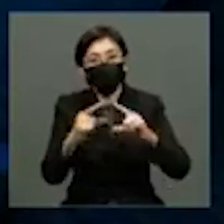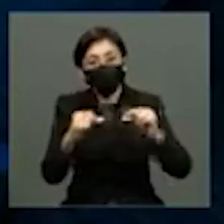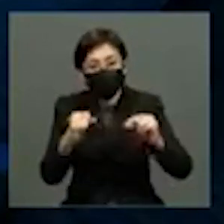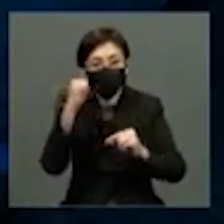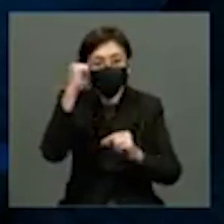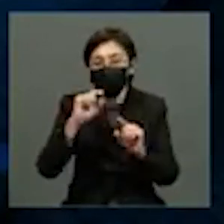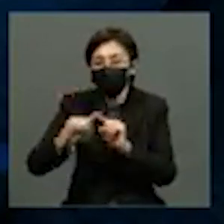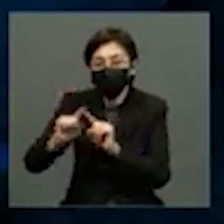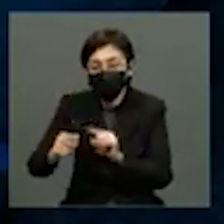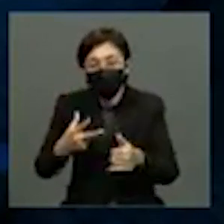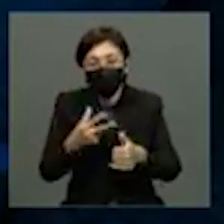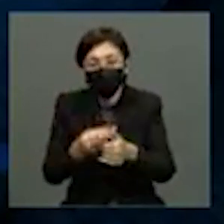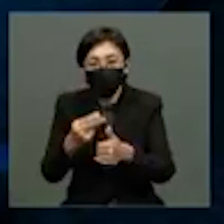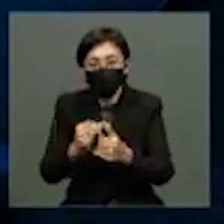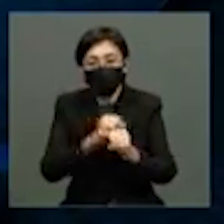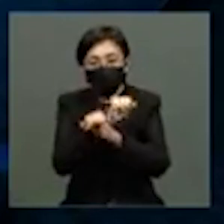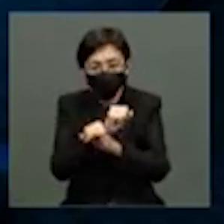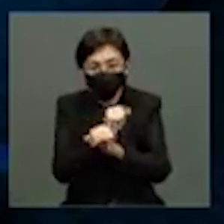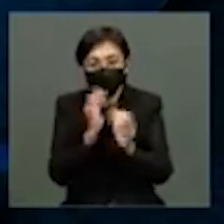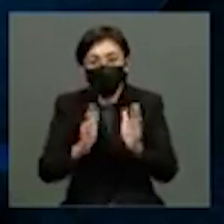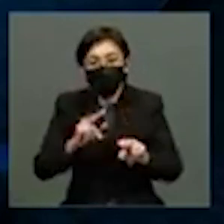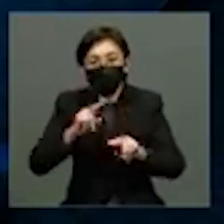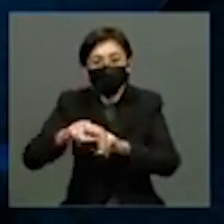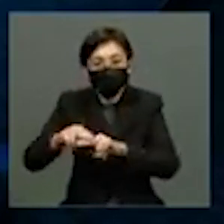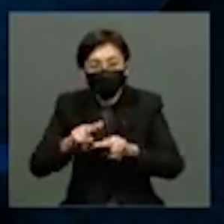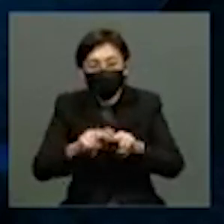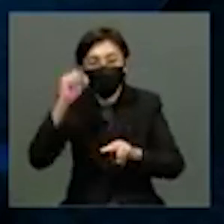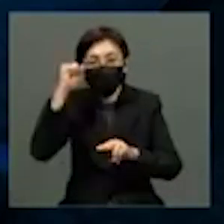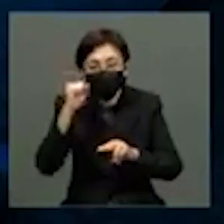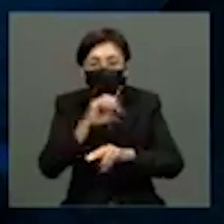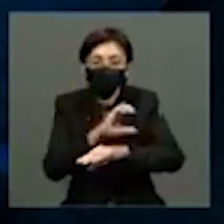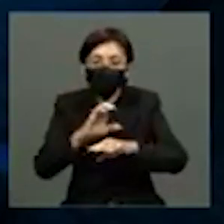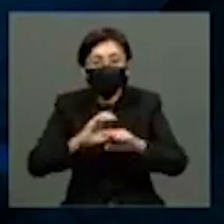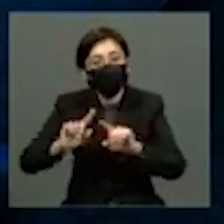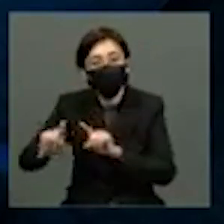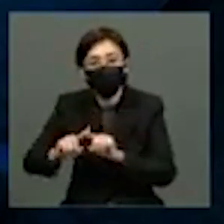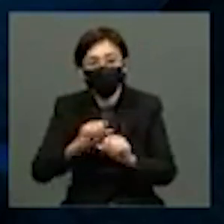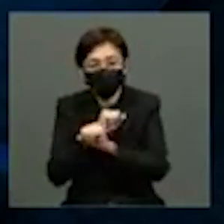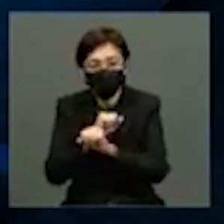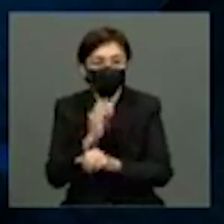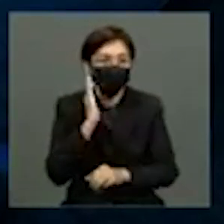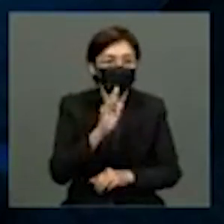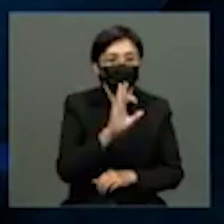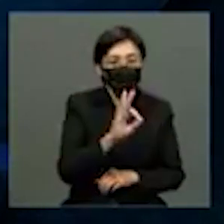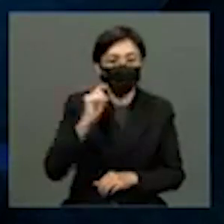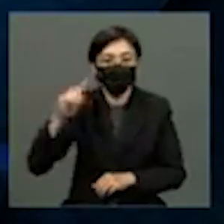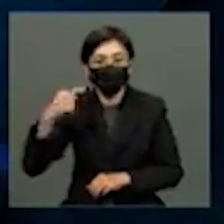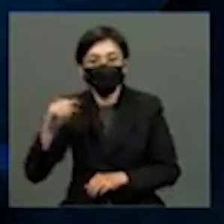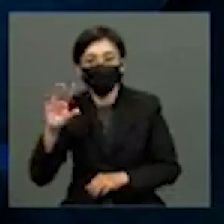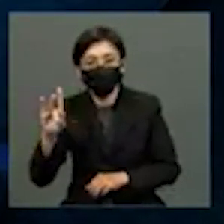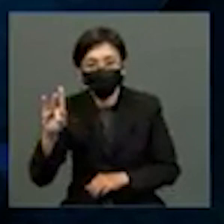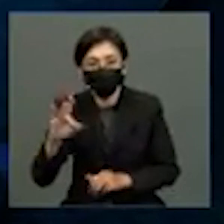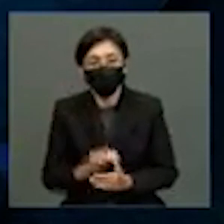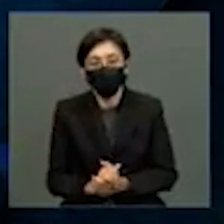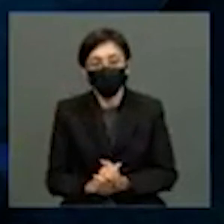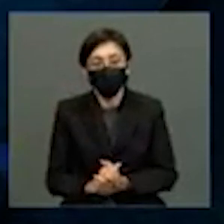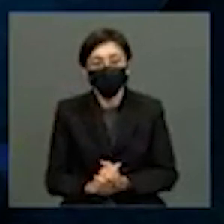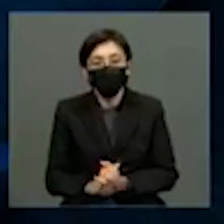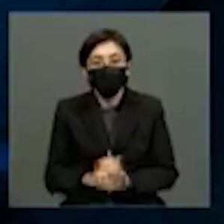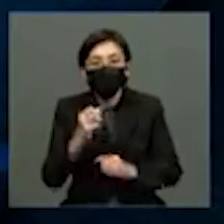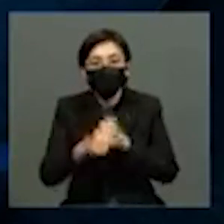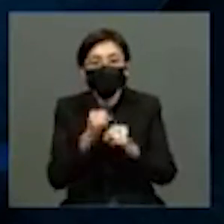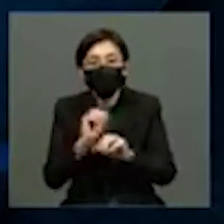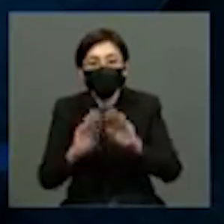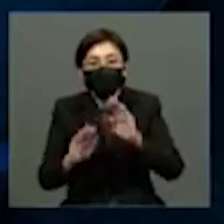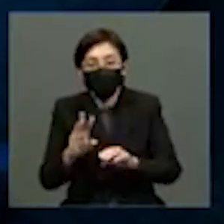าปลอดภัยแล้วก็ผู้โดยสารก็ปลอดภัยด้วยนะครับเป็นชายทั้งหมด9หญิง8นะครับค่ากลางของอายุอยู่ที่